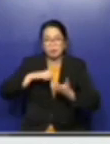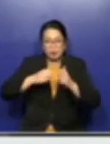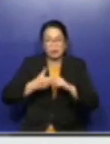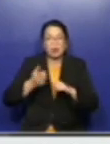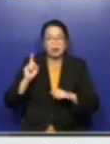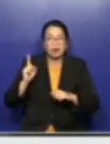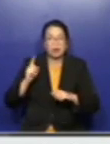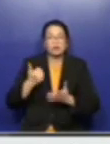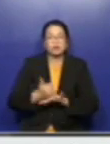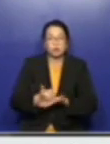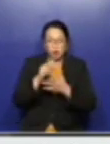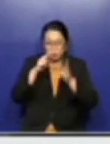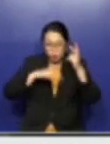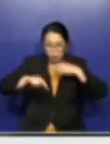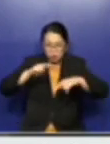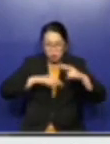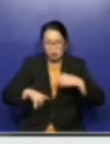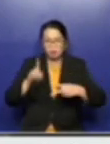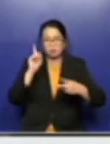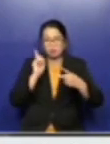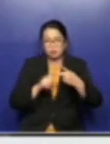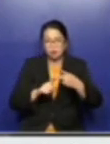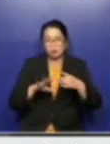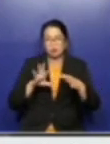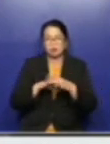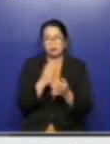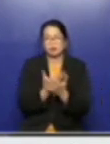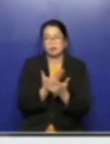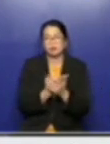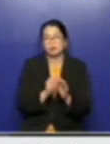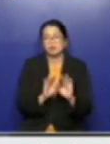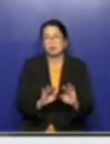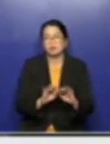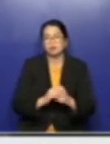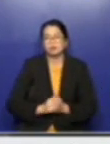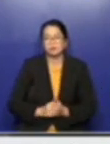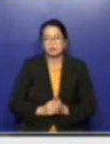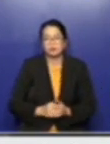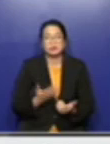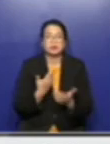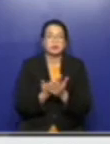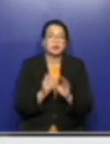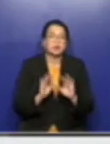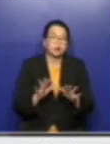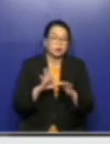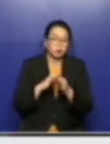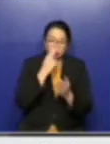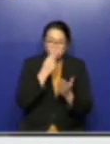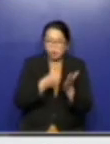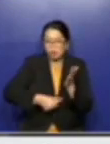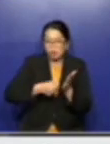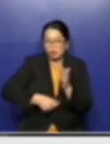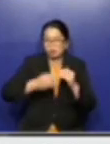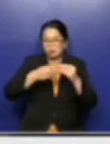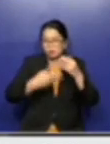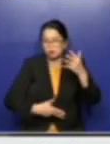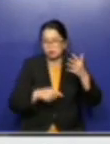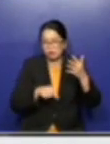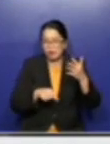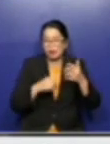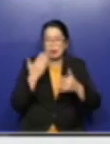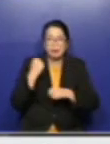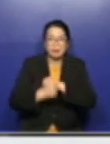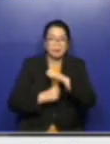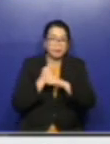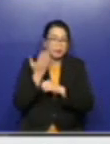2เรื่องเงินฝากท่านประธานนะฮะดูในรายละเอียดบัญชีนะครับนี่เขามีเงินฝากปีที่แล้วใน 1,360